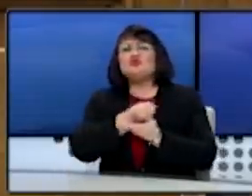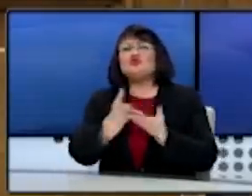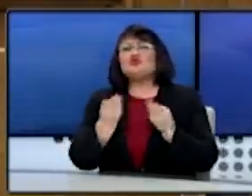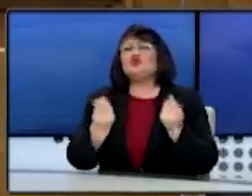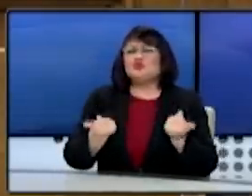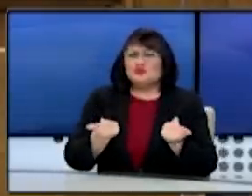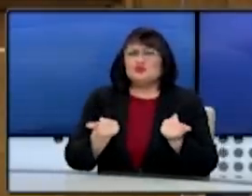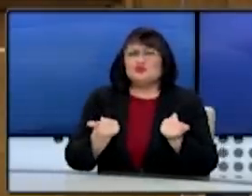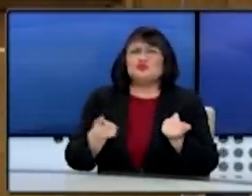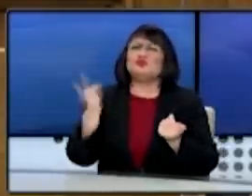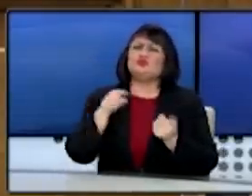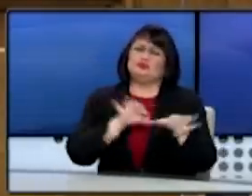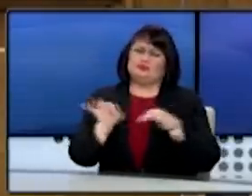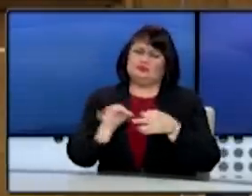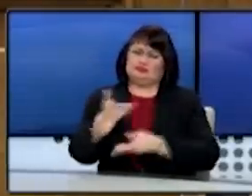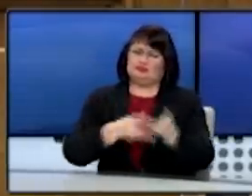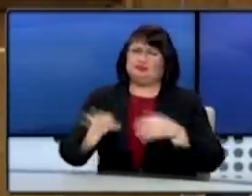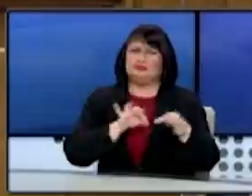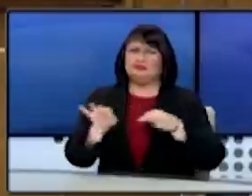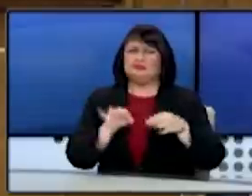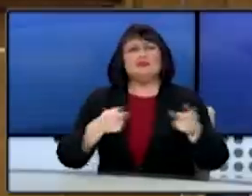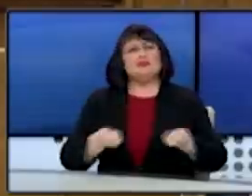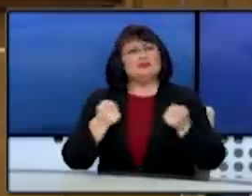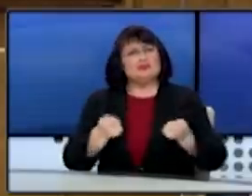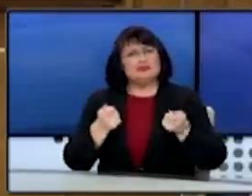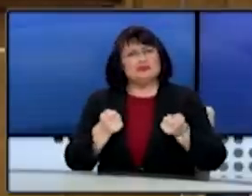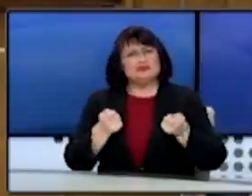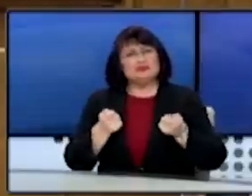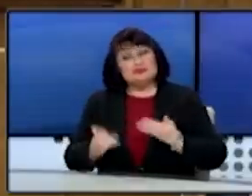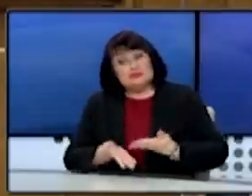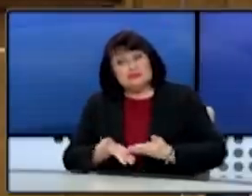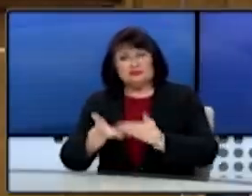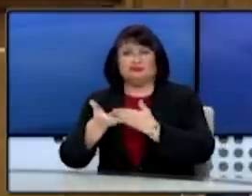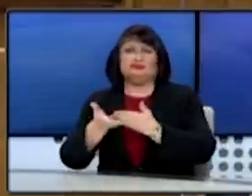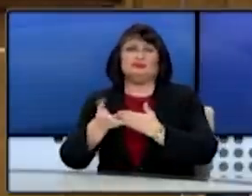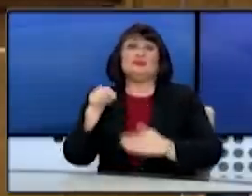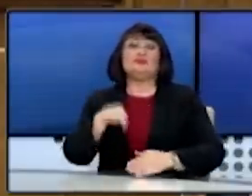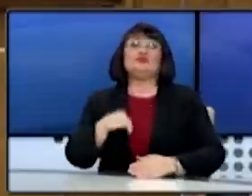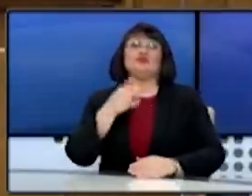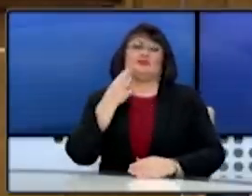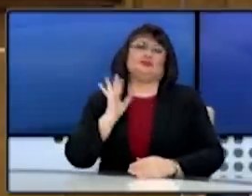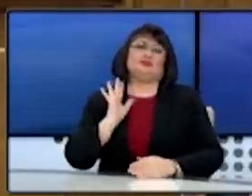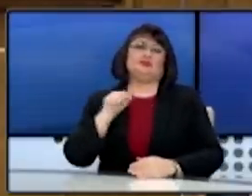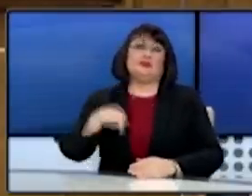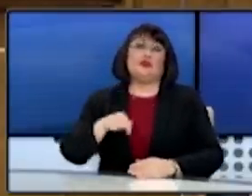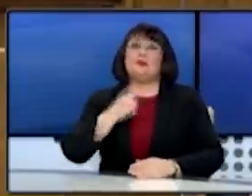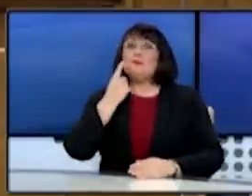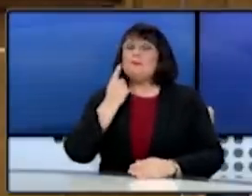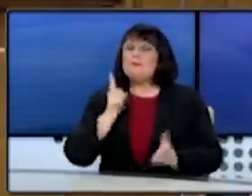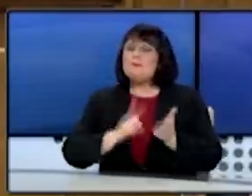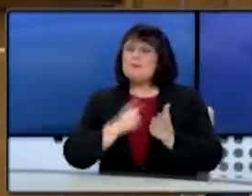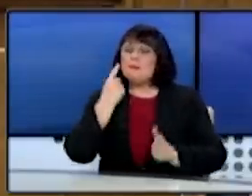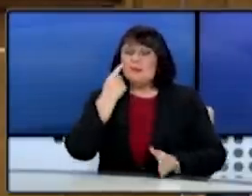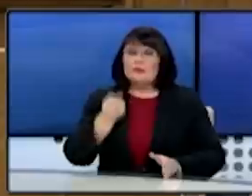μέθοδος, ποιο εναλλακτικό σχέδιο θα αξιοποιηθεί για να υπηρετήσει ακριβώς αυτό. Και εδώ πρέπει να